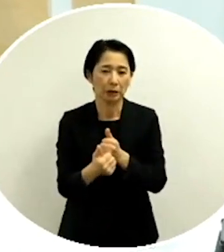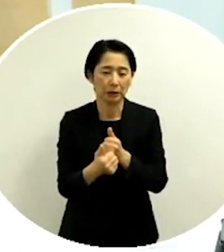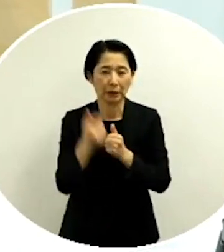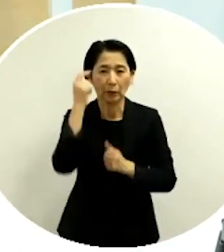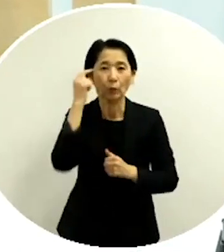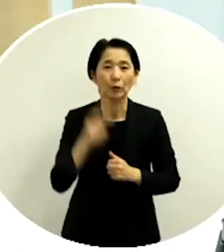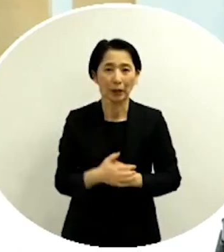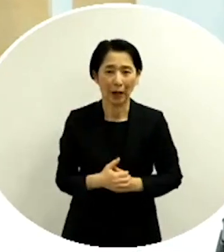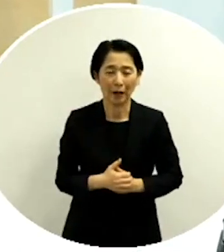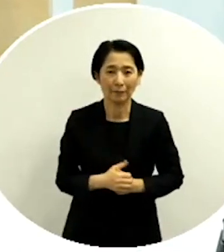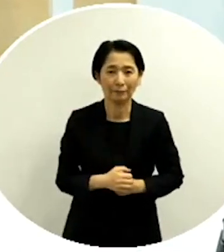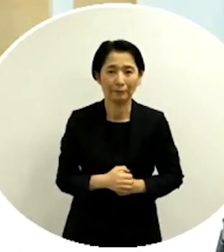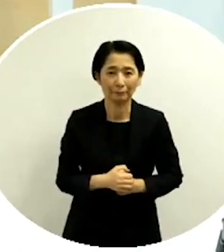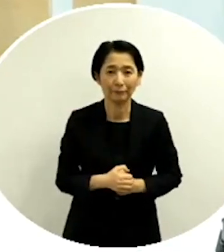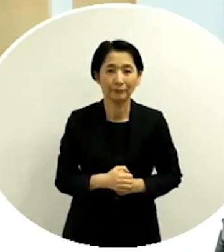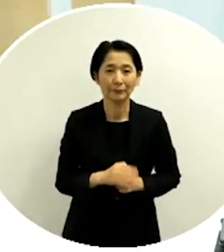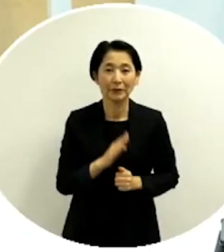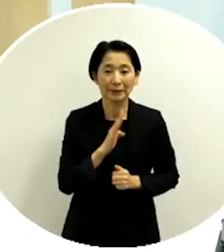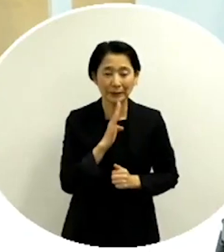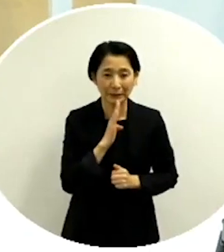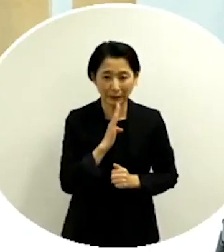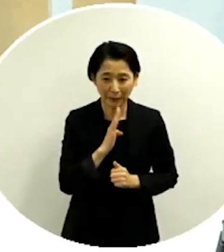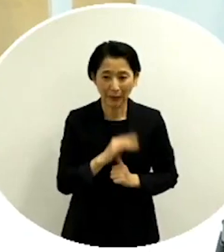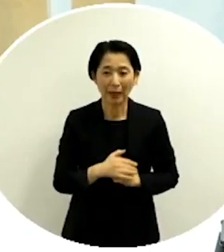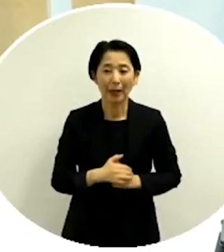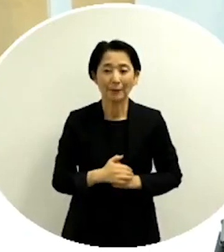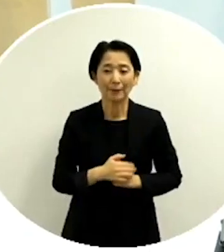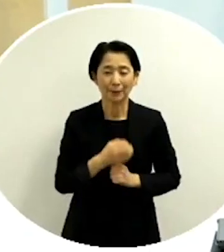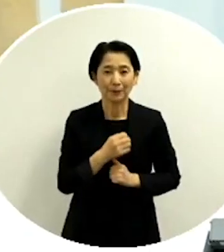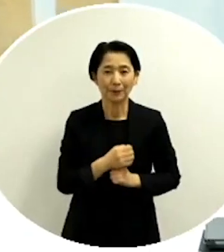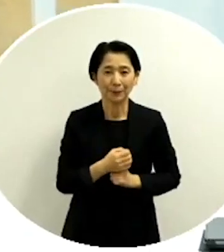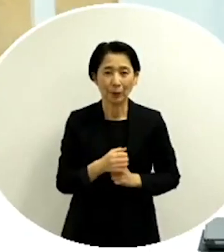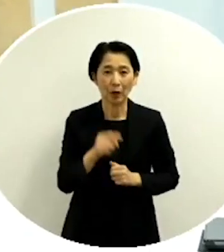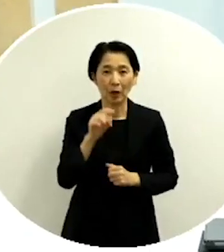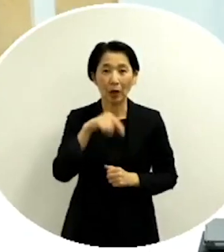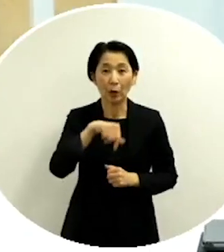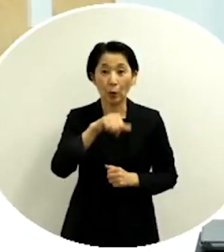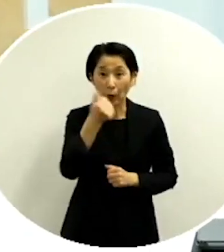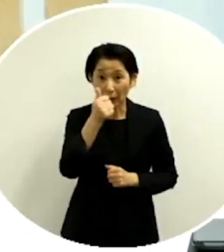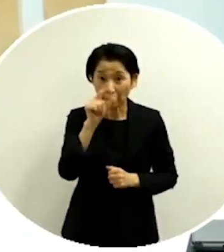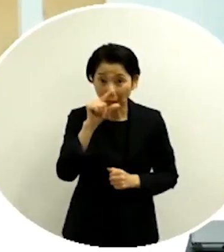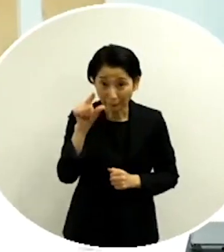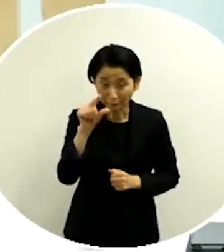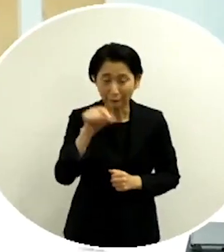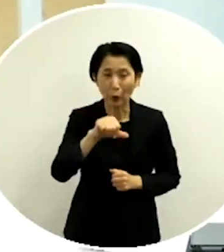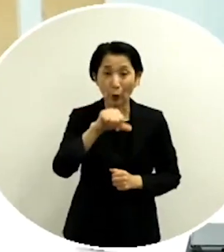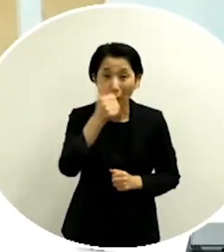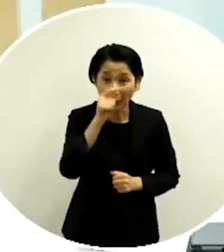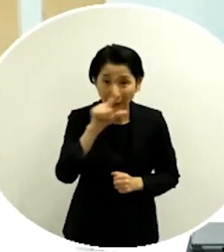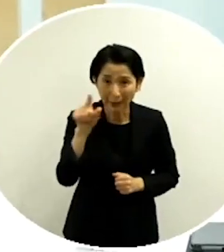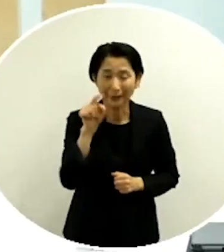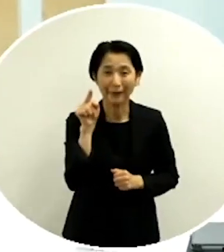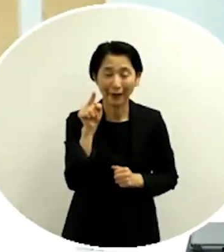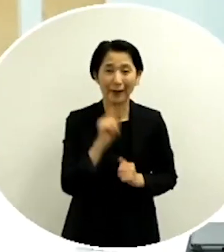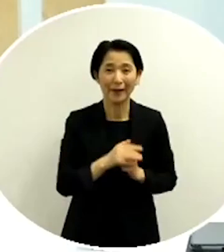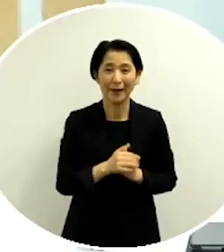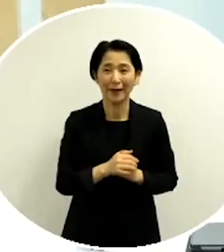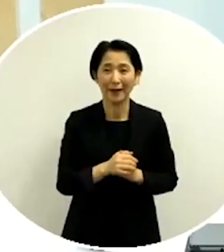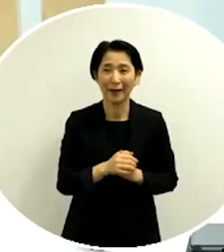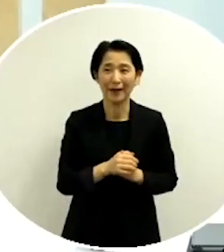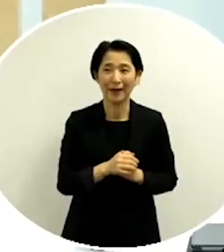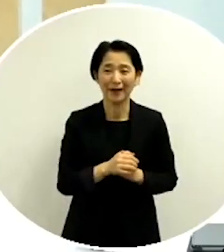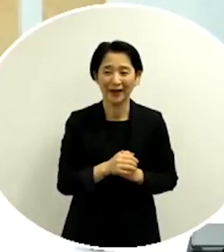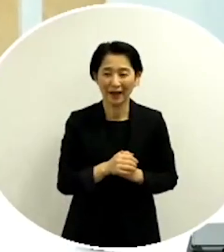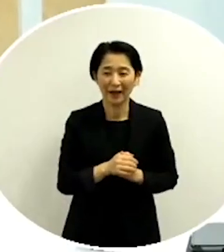ていますこれ実は総支部長の立場からしますとワンコインで500円でというのは実はちょっと